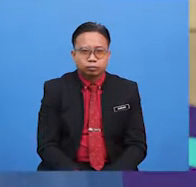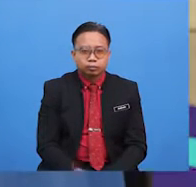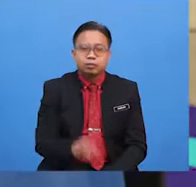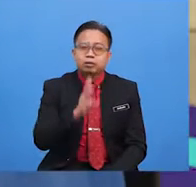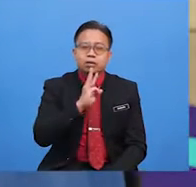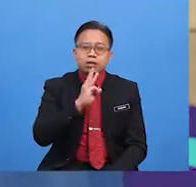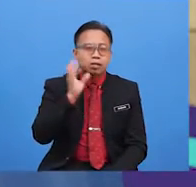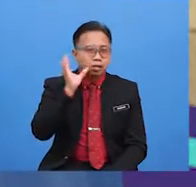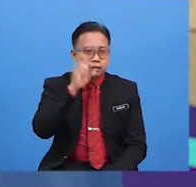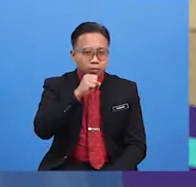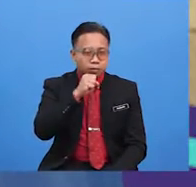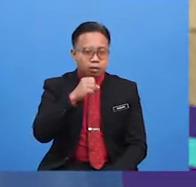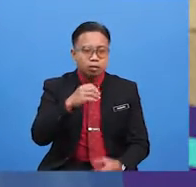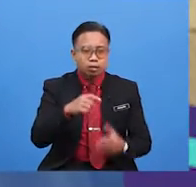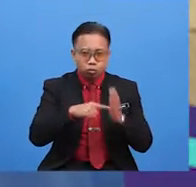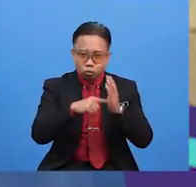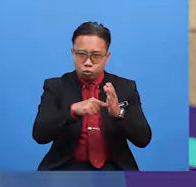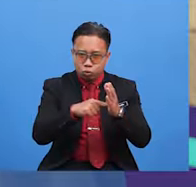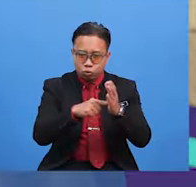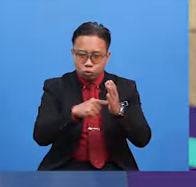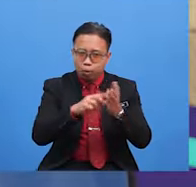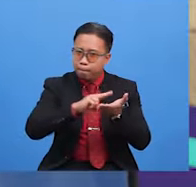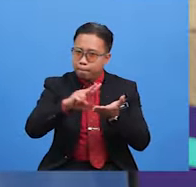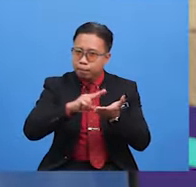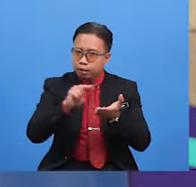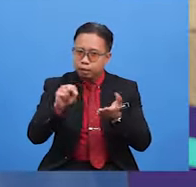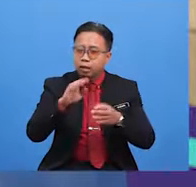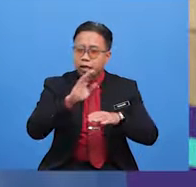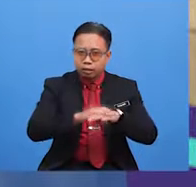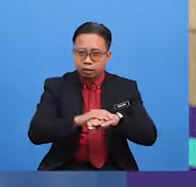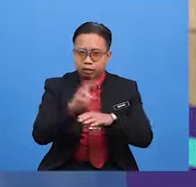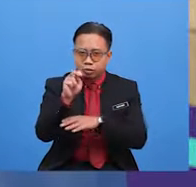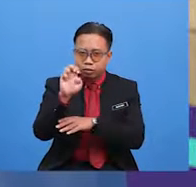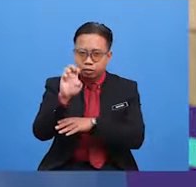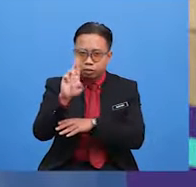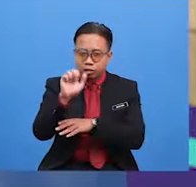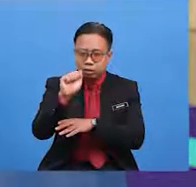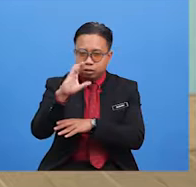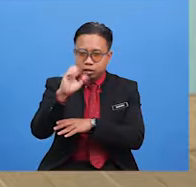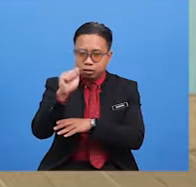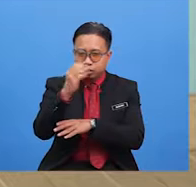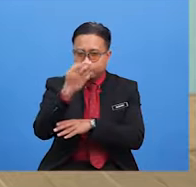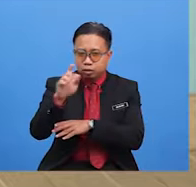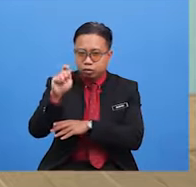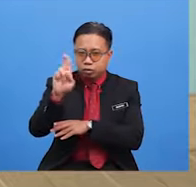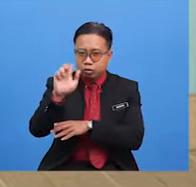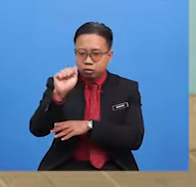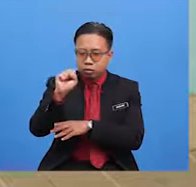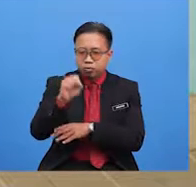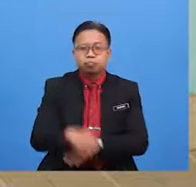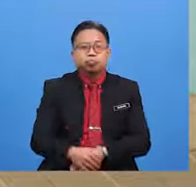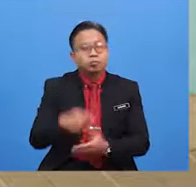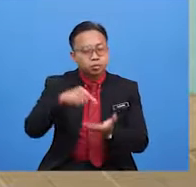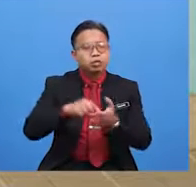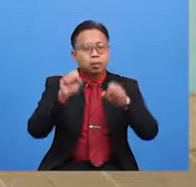Air sangkut juga menunjukkan bacaannya di atas neraca tuas. Di sini,